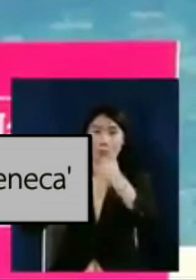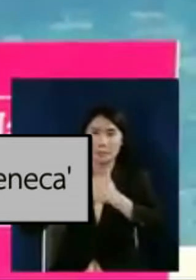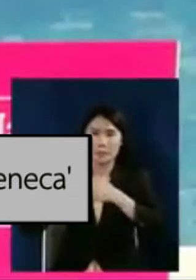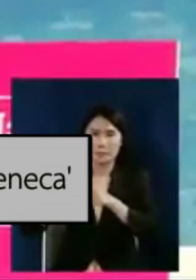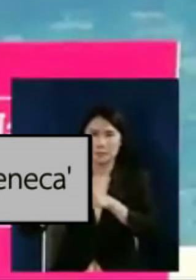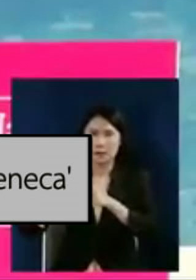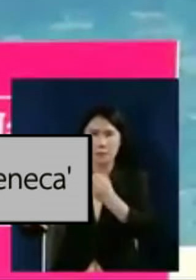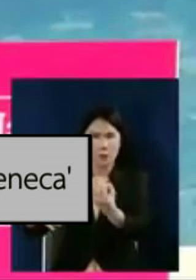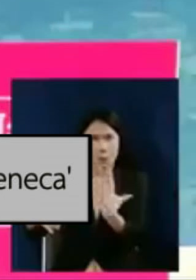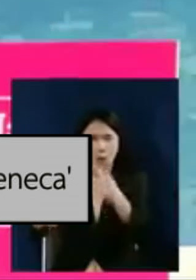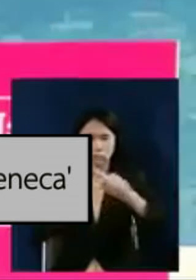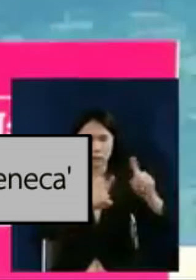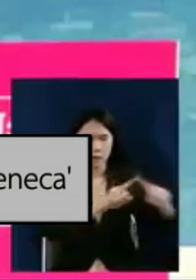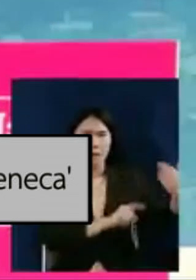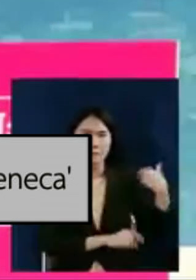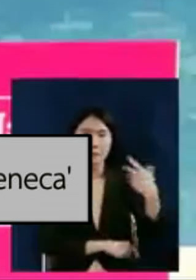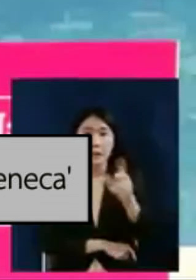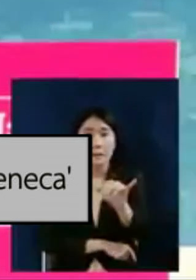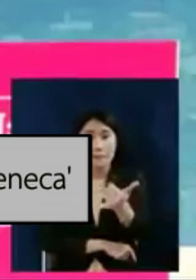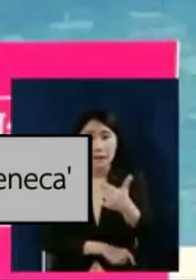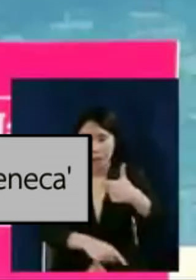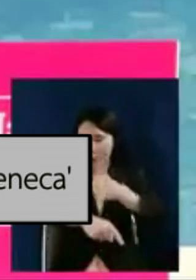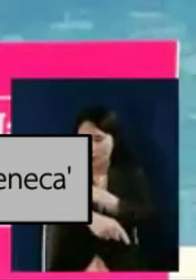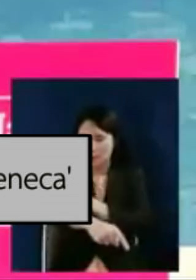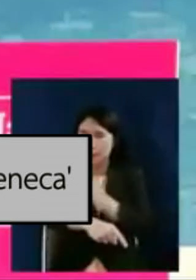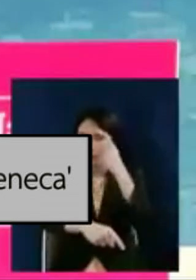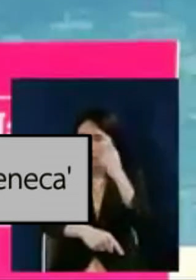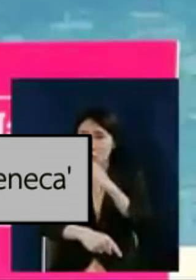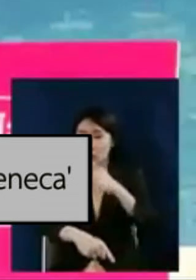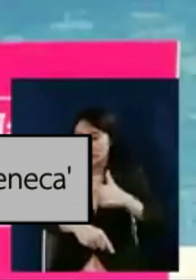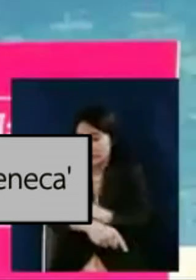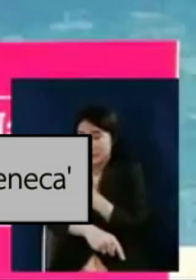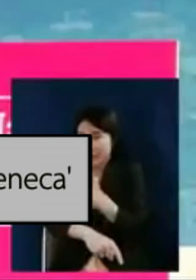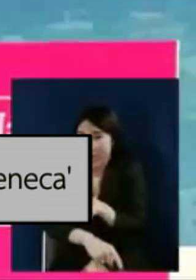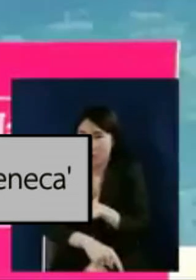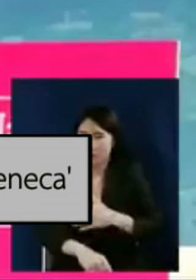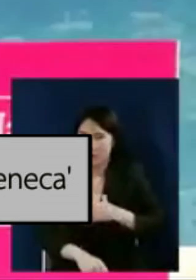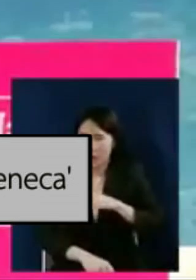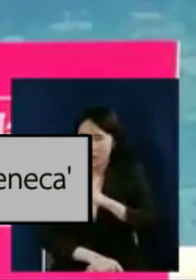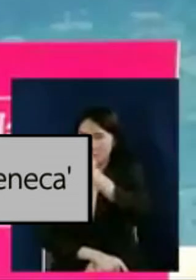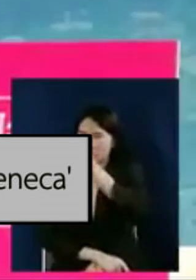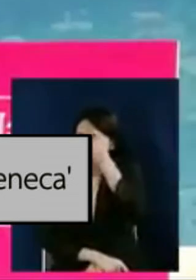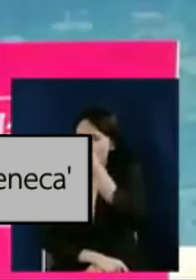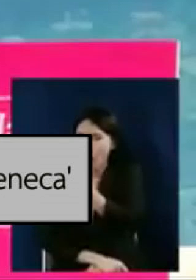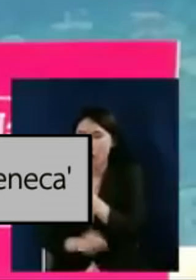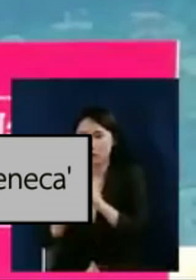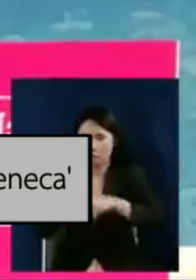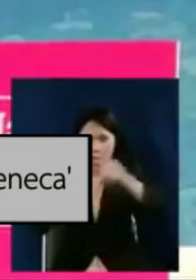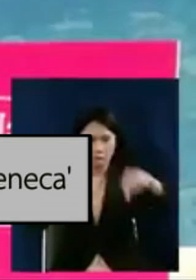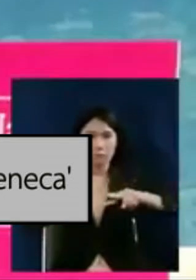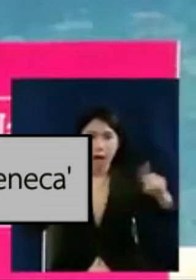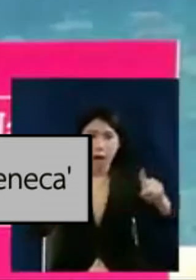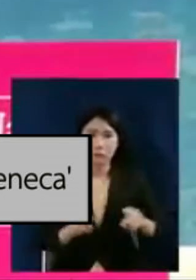ของเขาเนี่ยก็คือสามารถฉีดเข้าร่างกายเพียงครั้งเดียวแล้วใส่อ่าเนี่ยแบ่งตัวเพิ่มจำนวนได้